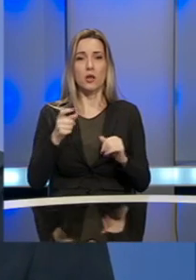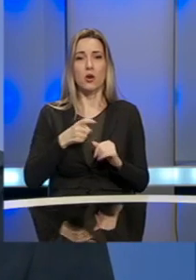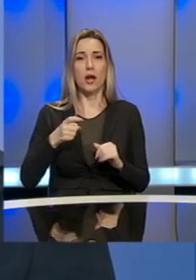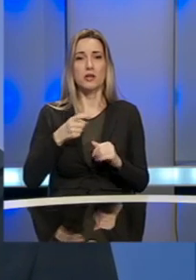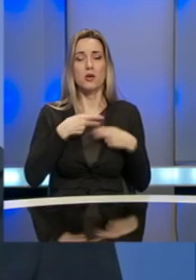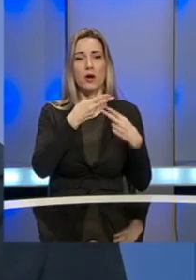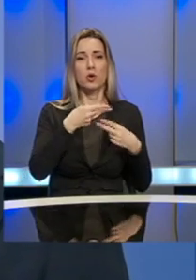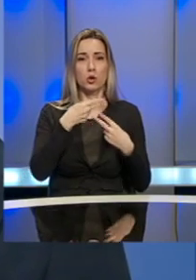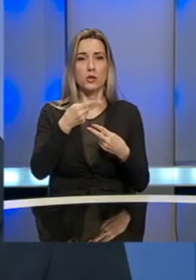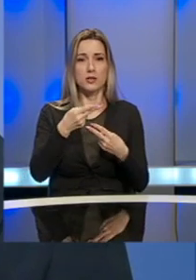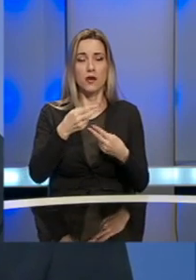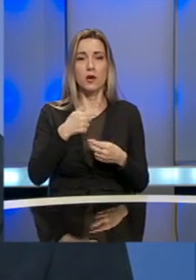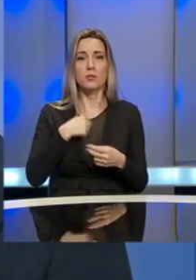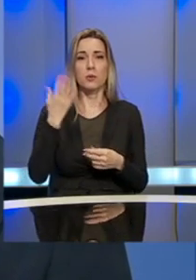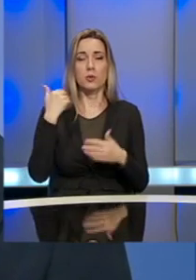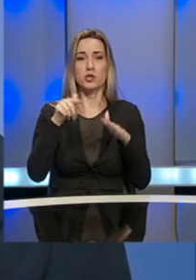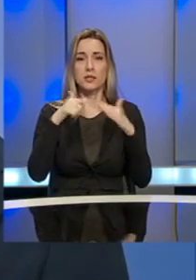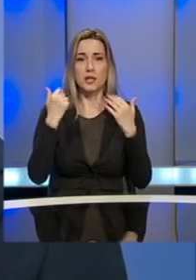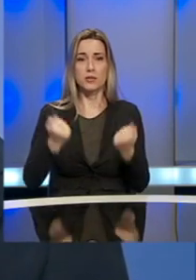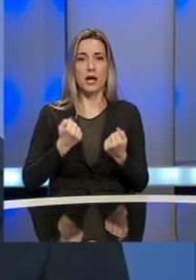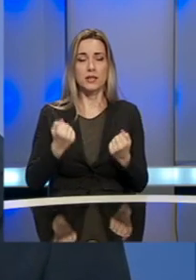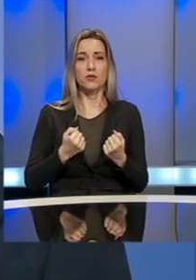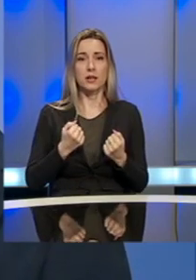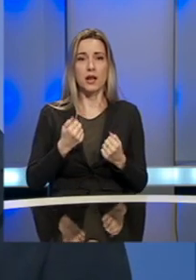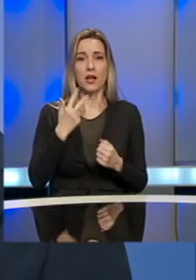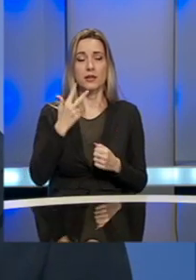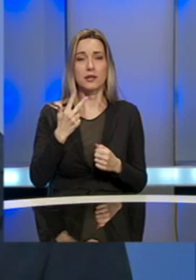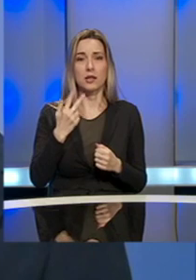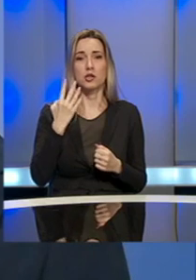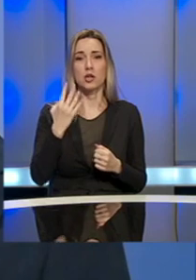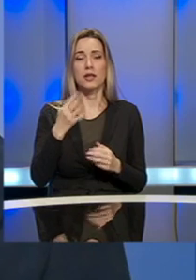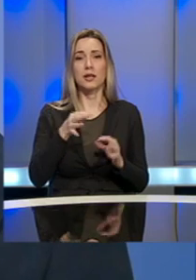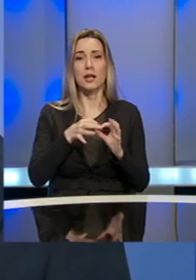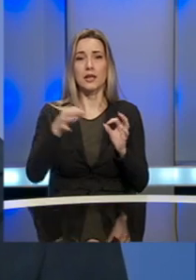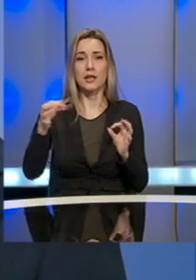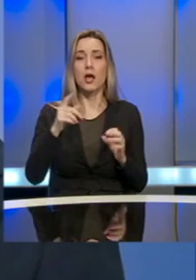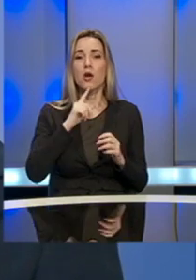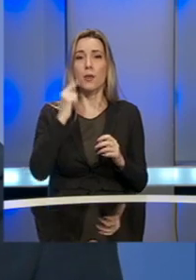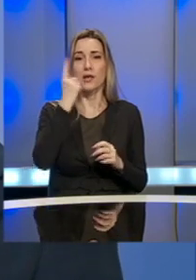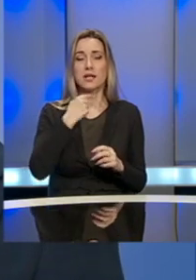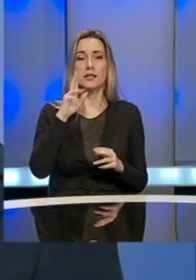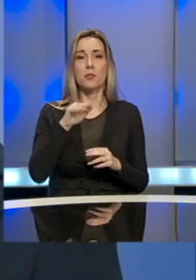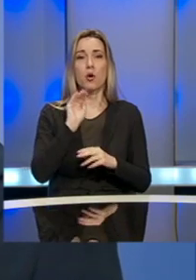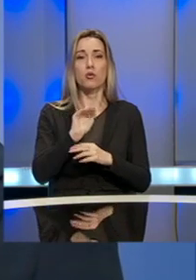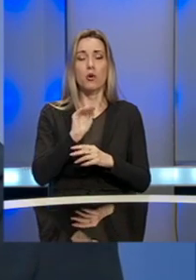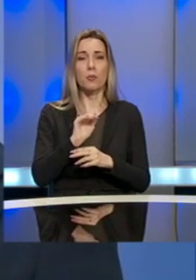i dostavu, mi smo prošle sedmice aktivirali 3, odnosno 4 linije po kojima se lica mogu obratiti i dobiti dostavu do